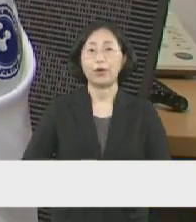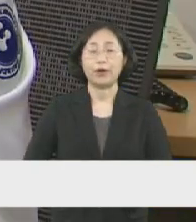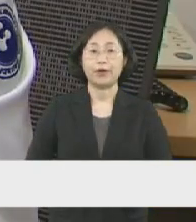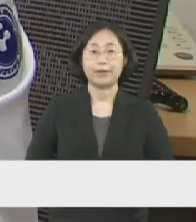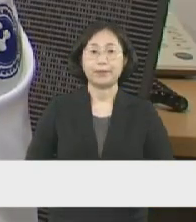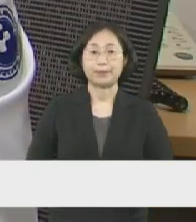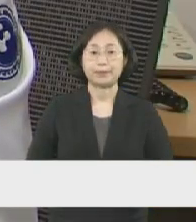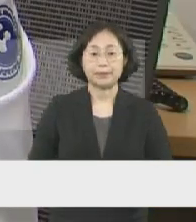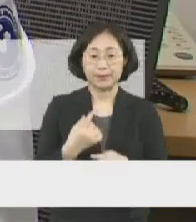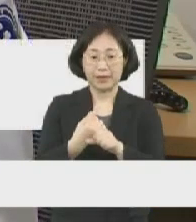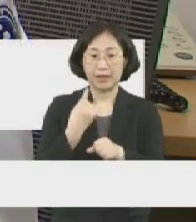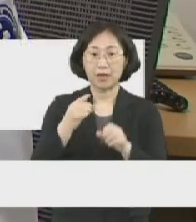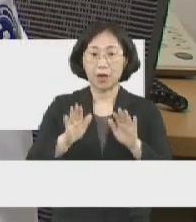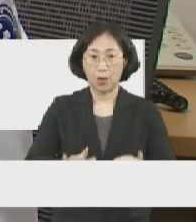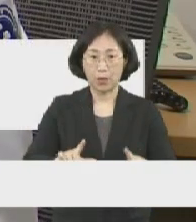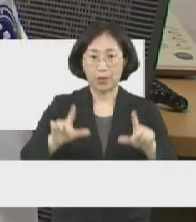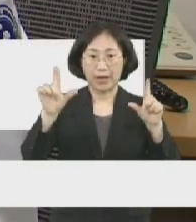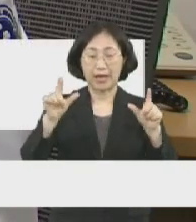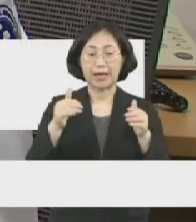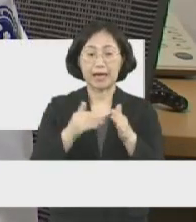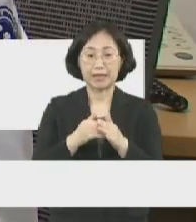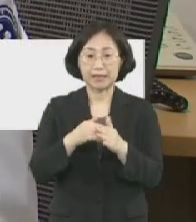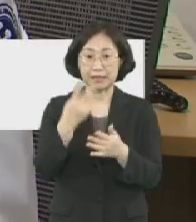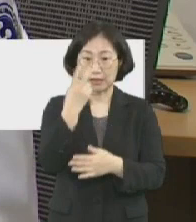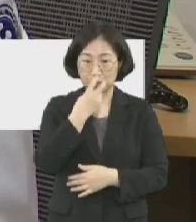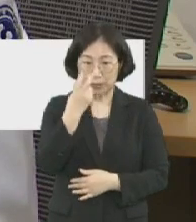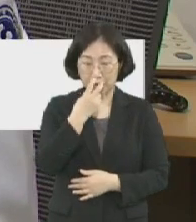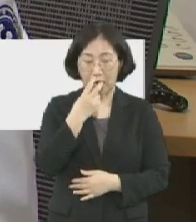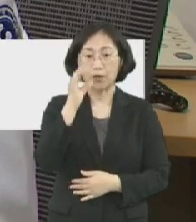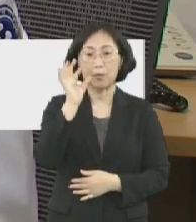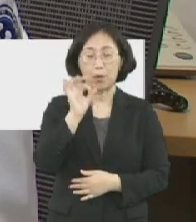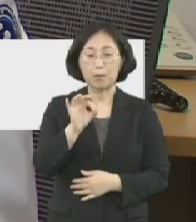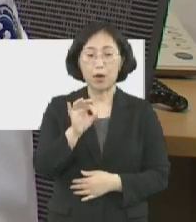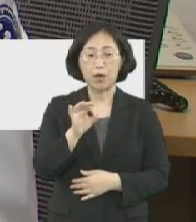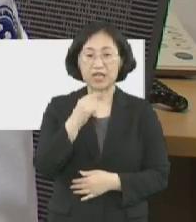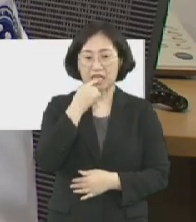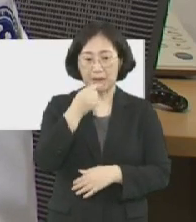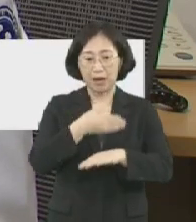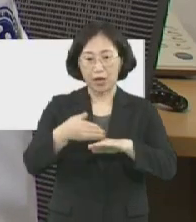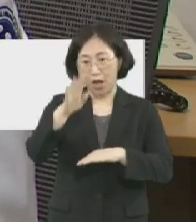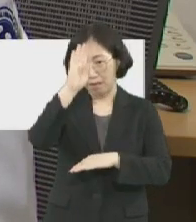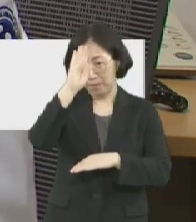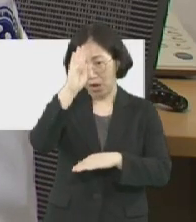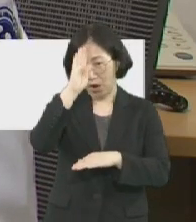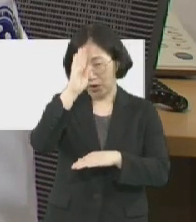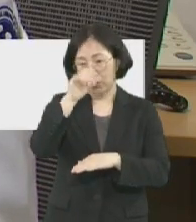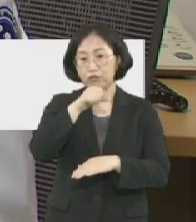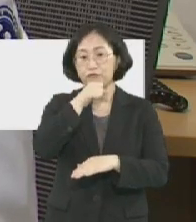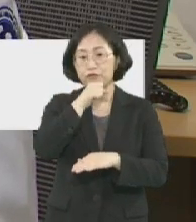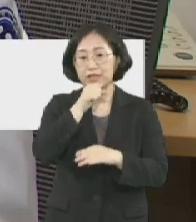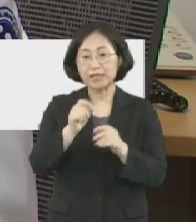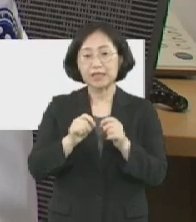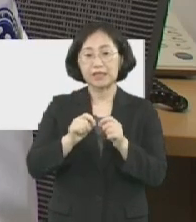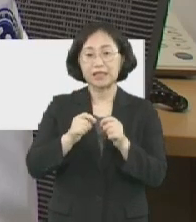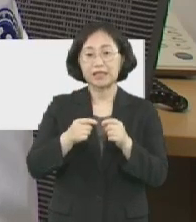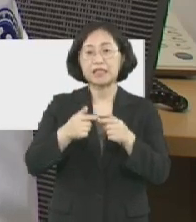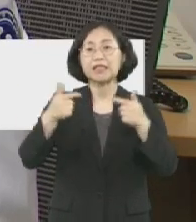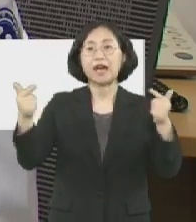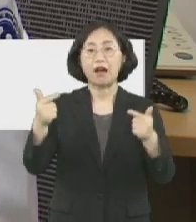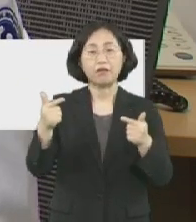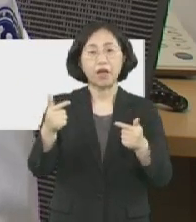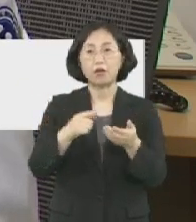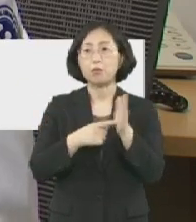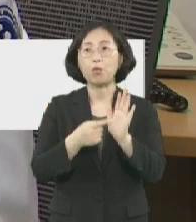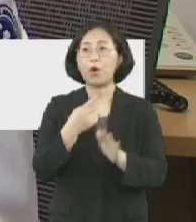있습니다. 작년과 올해까지 통계에 의하면 백혈병의 발생률이 증가했다는 보고는 없는